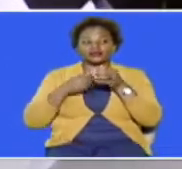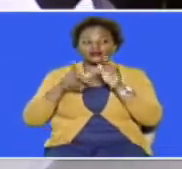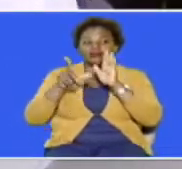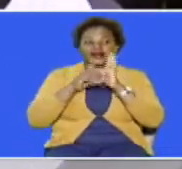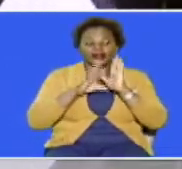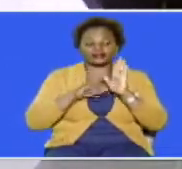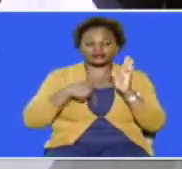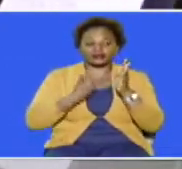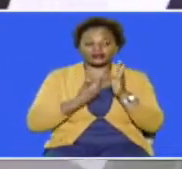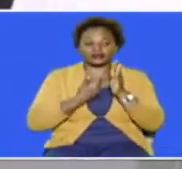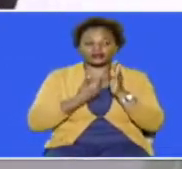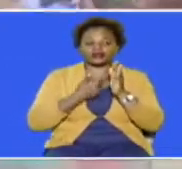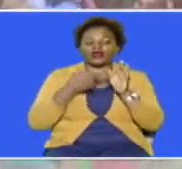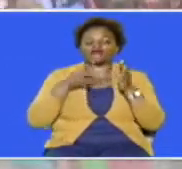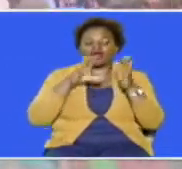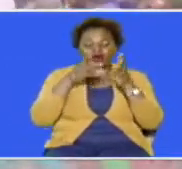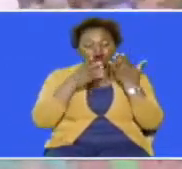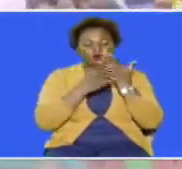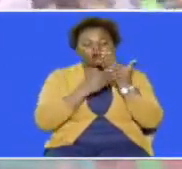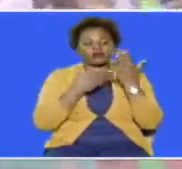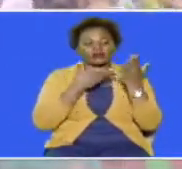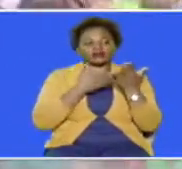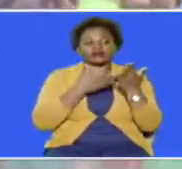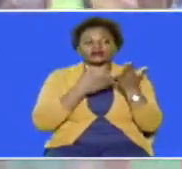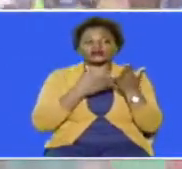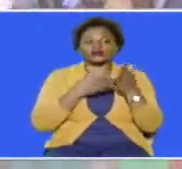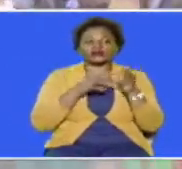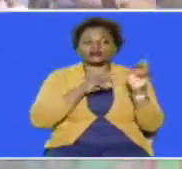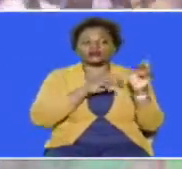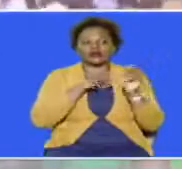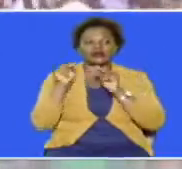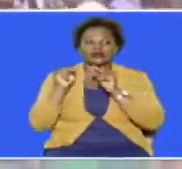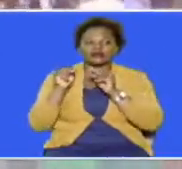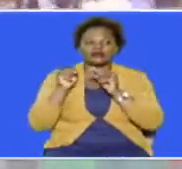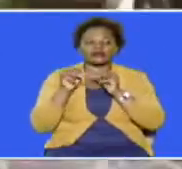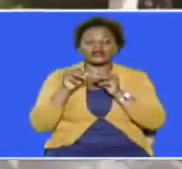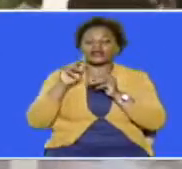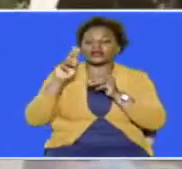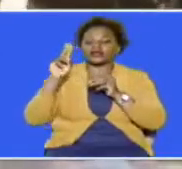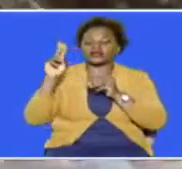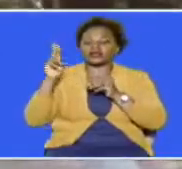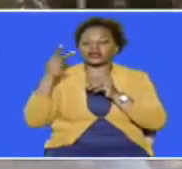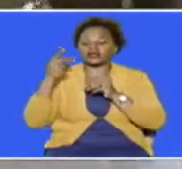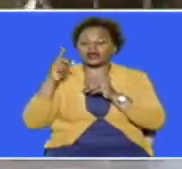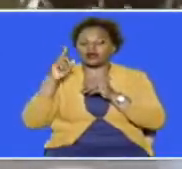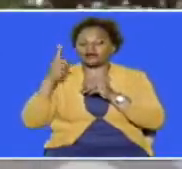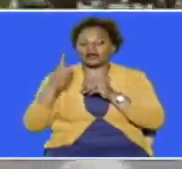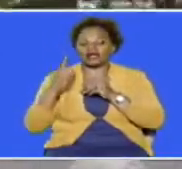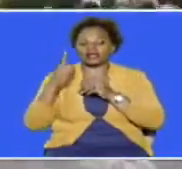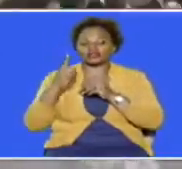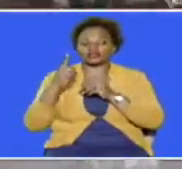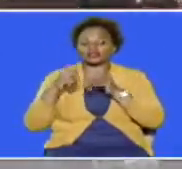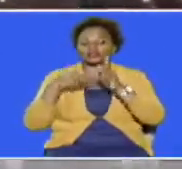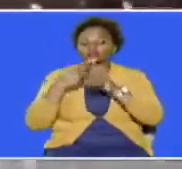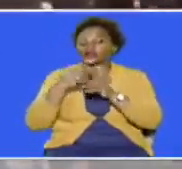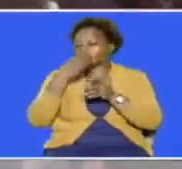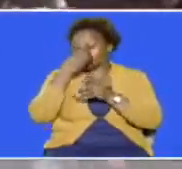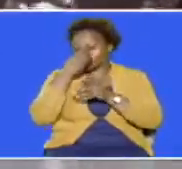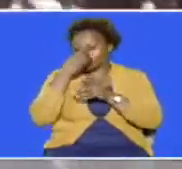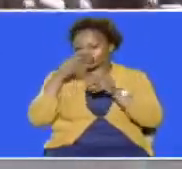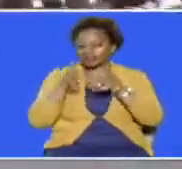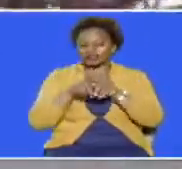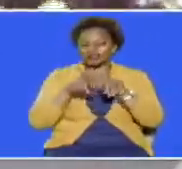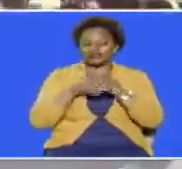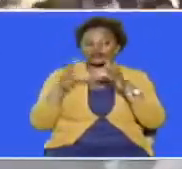and myself, we have a copy. Mutua amehamia muungano wa Kenya Kwanza anaouongoza naibu rais William Ruto,